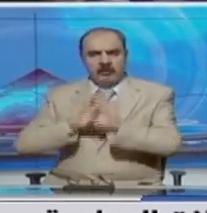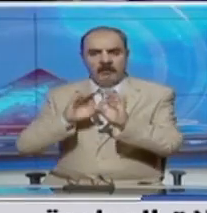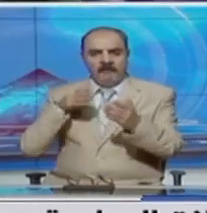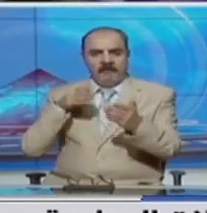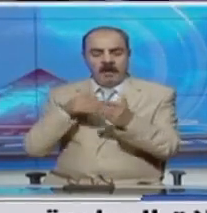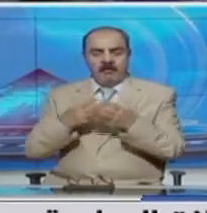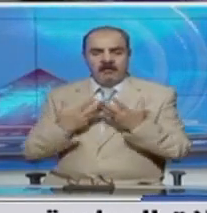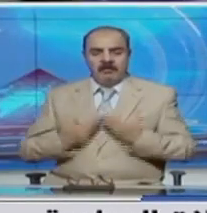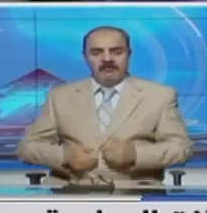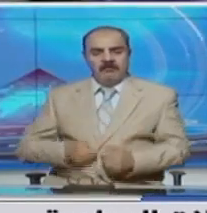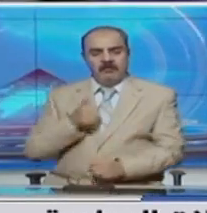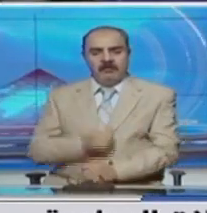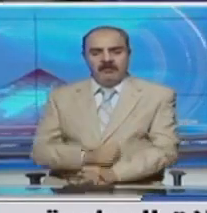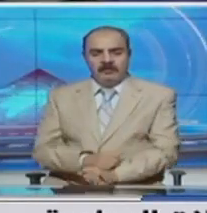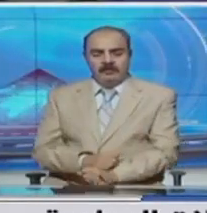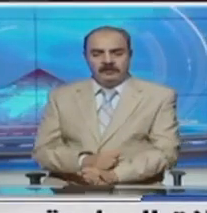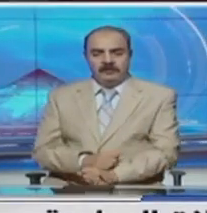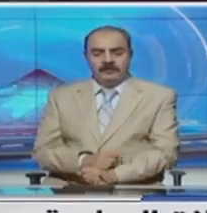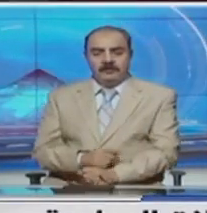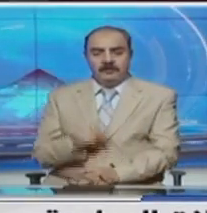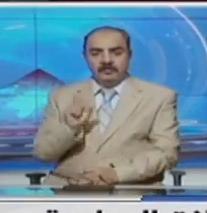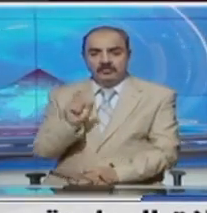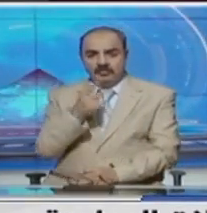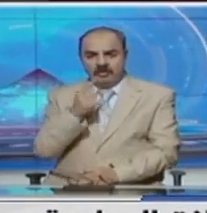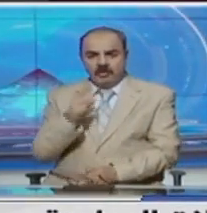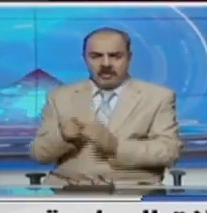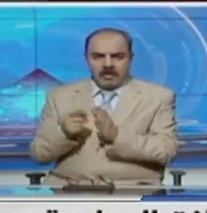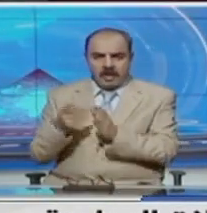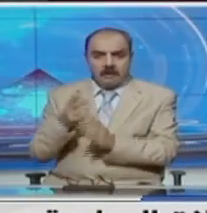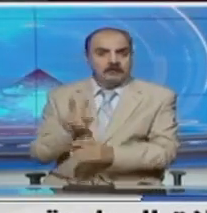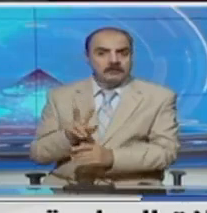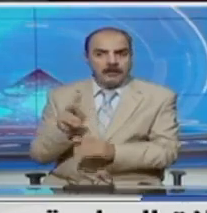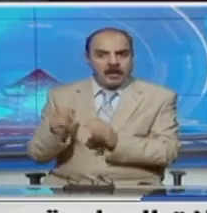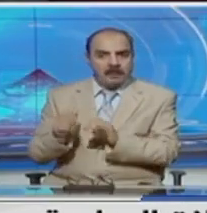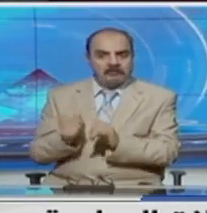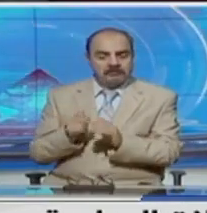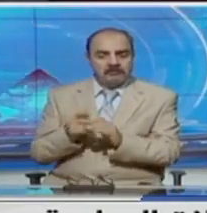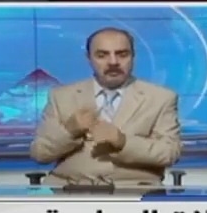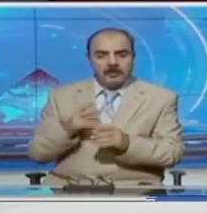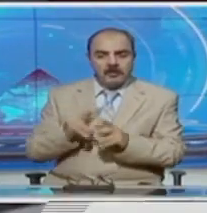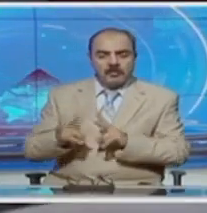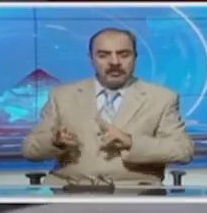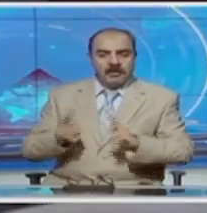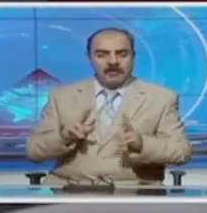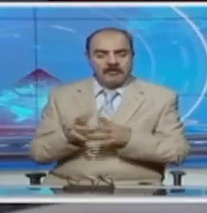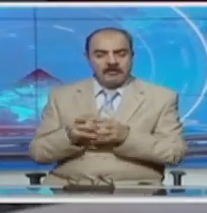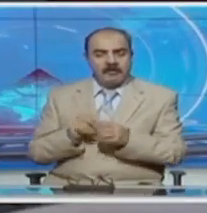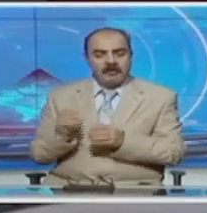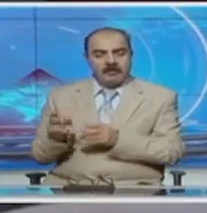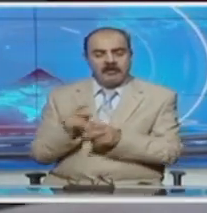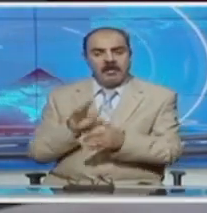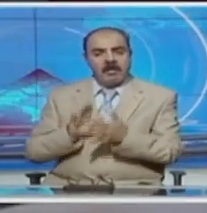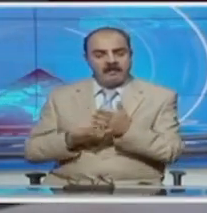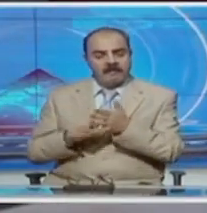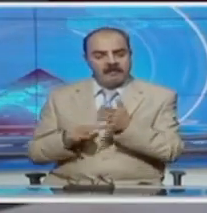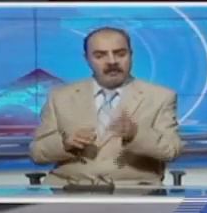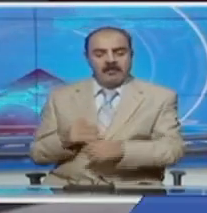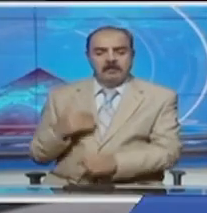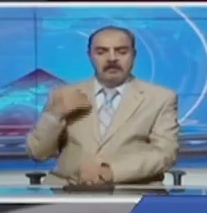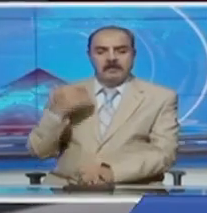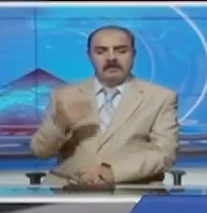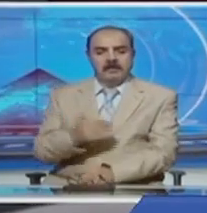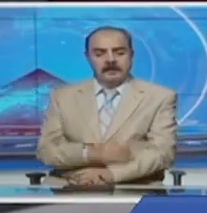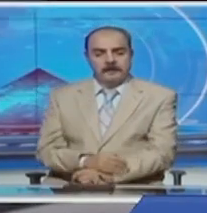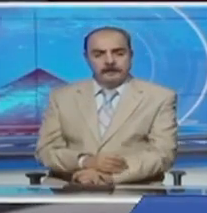كللت بالنجاح. وصلنا دلوقتي ل7 حالات في الشهر، ثم بعد كده كمان انتقلنا لنوعيه الحالات، فابتدينا ندخل زراعه الاطفال، وبعد كده دخلنا